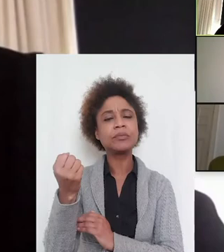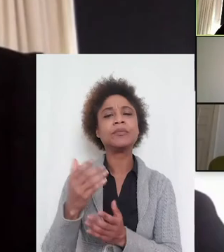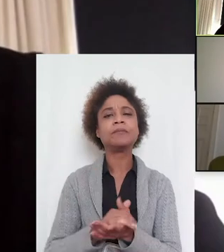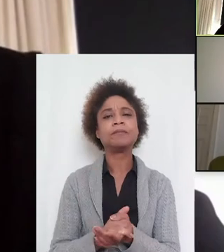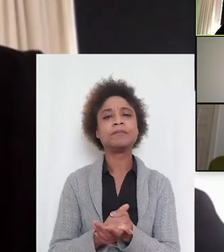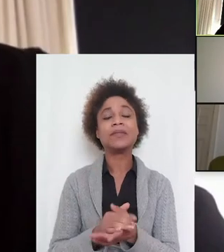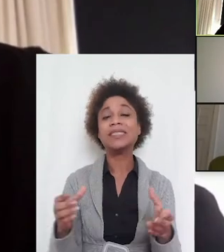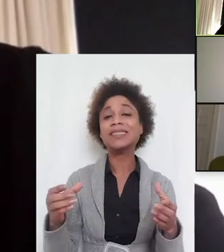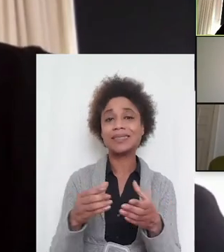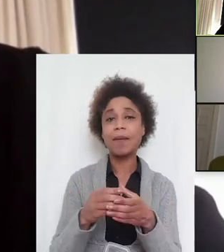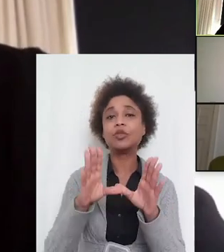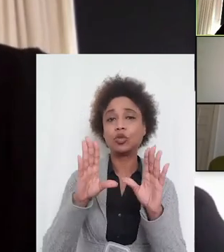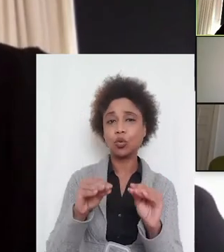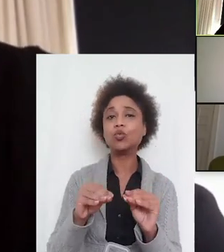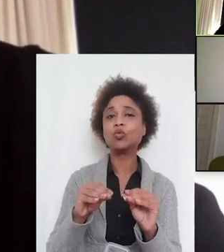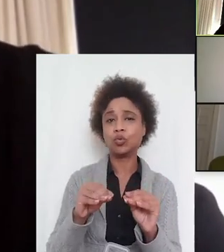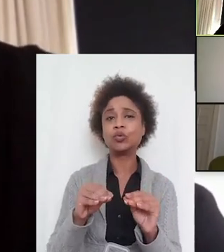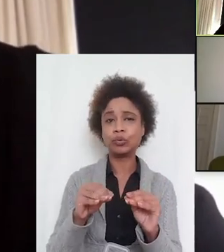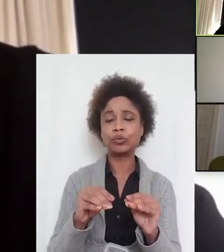dat samen te doen inderdaad. En